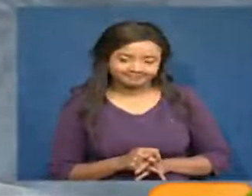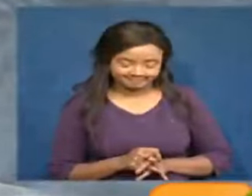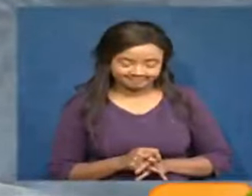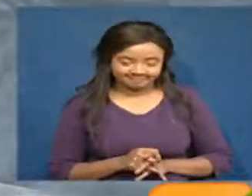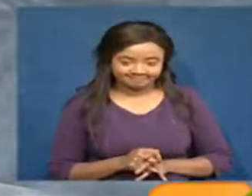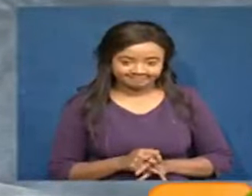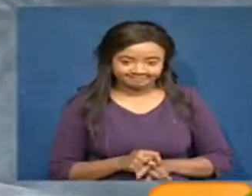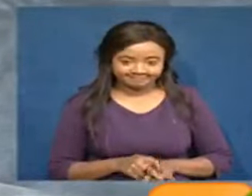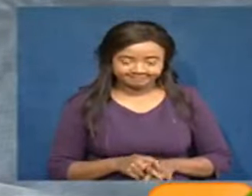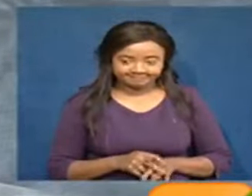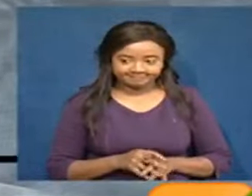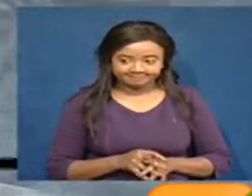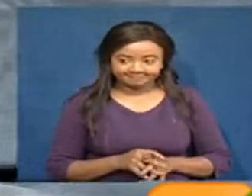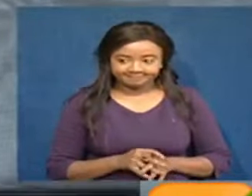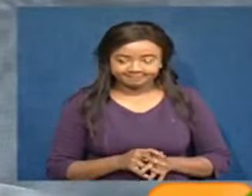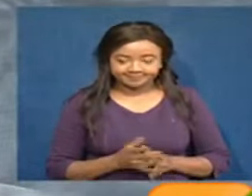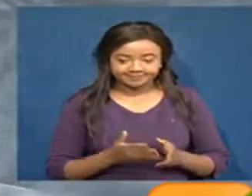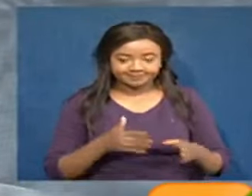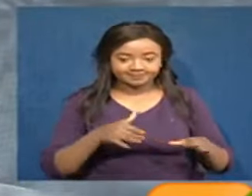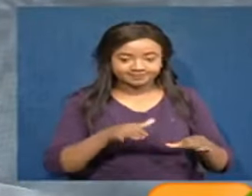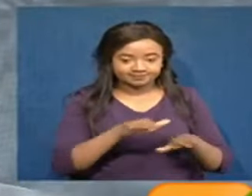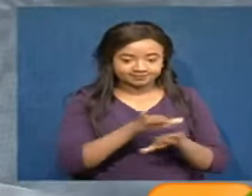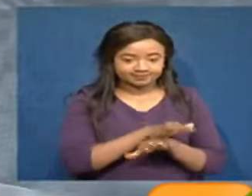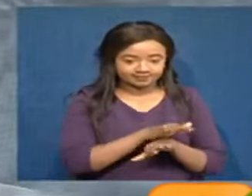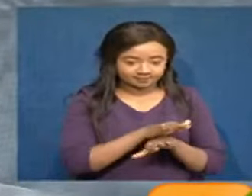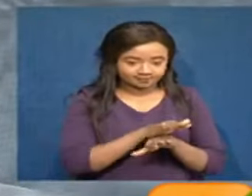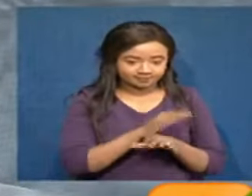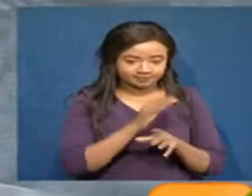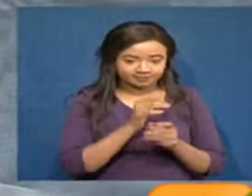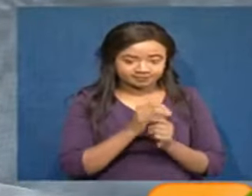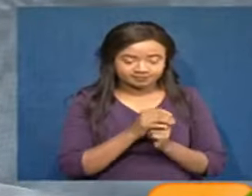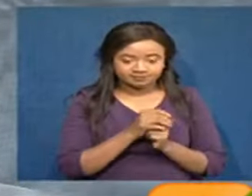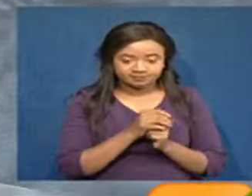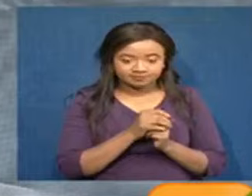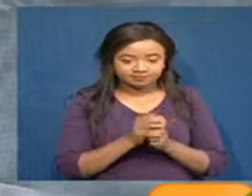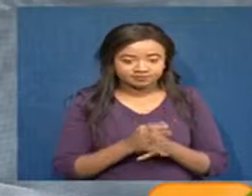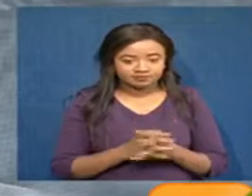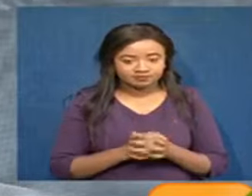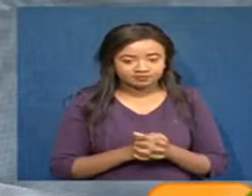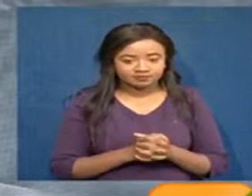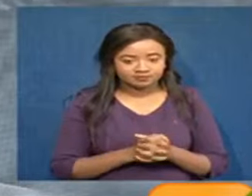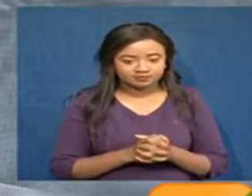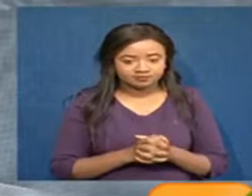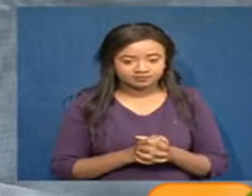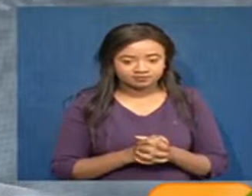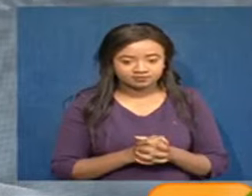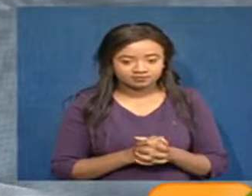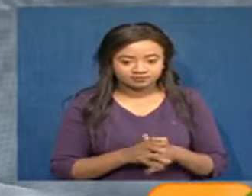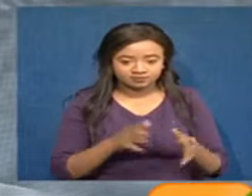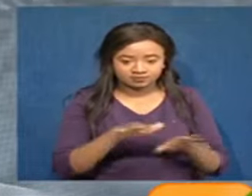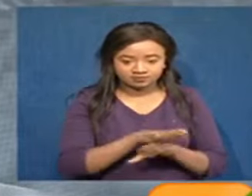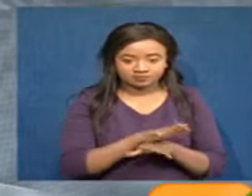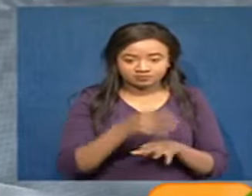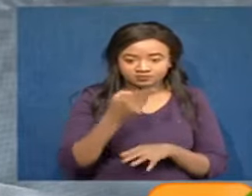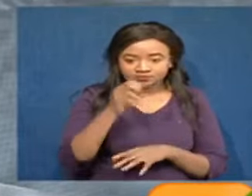Na mtazamaji viwanjani ni kwamba naibu mkuu wa wafanyikazi nchini Eliud Owalo pamoja na katibu wa wizara ya michezo Peter Tum